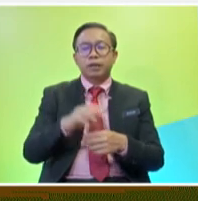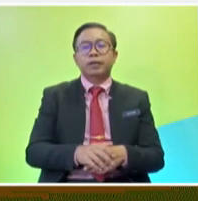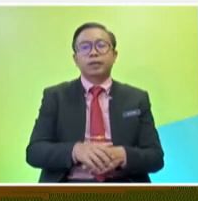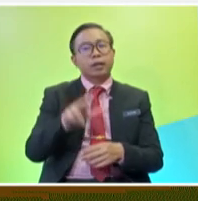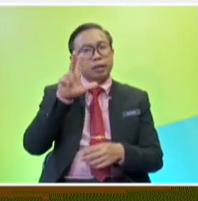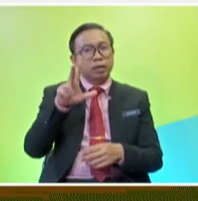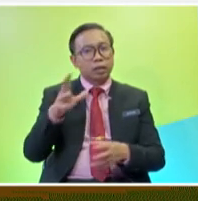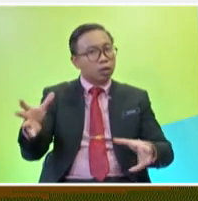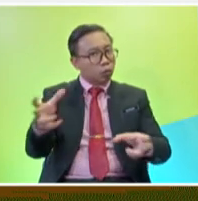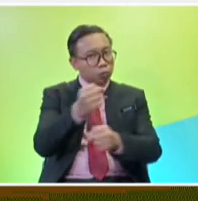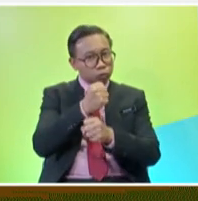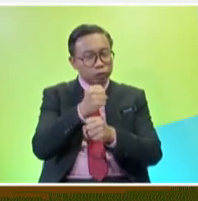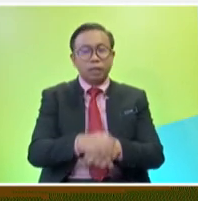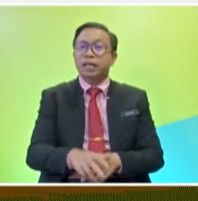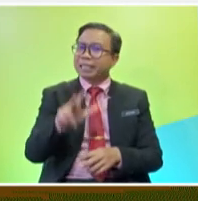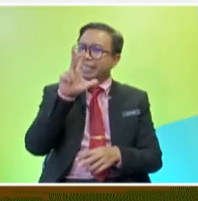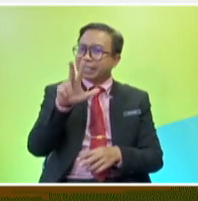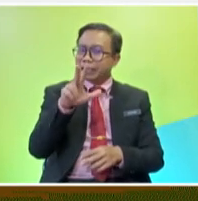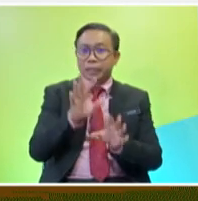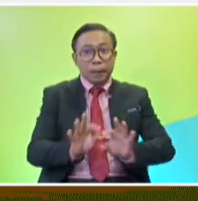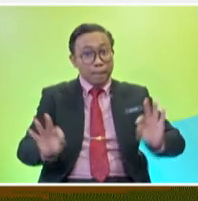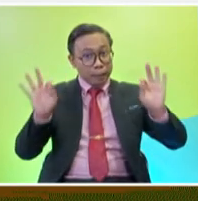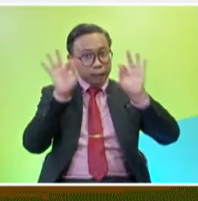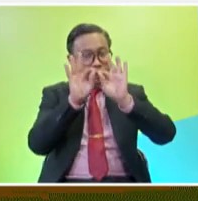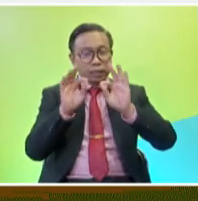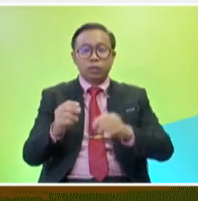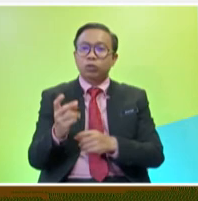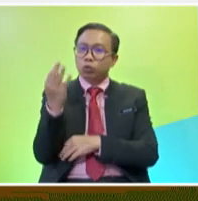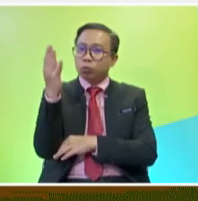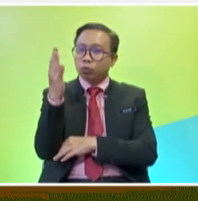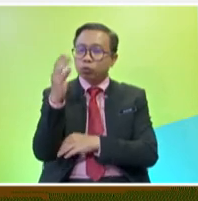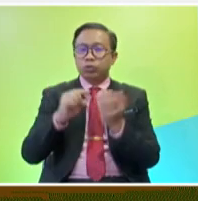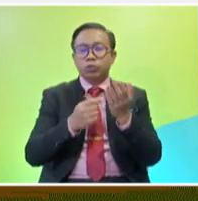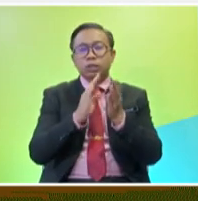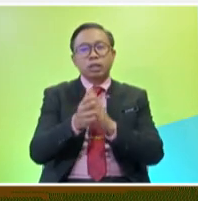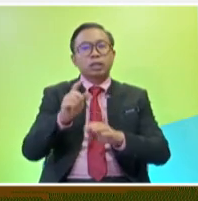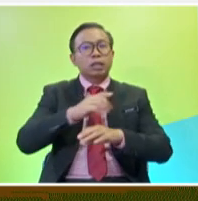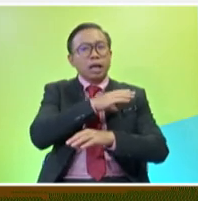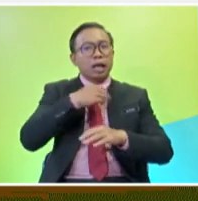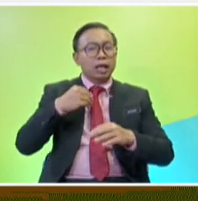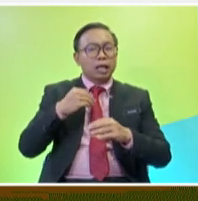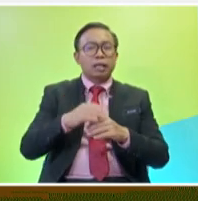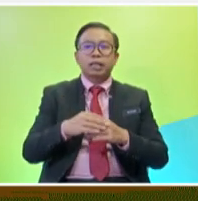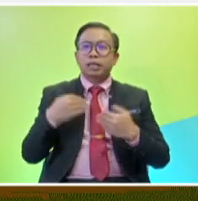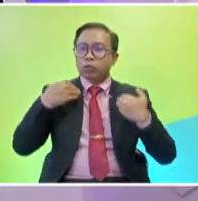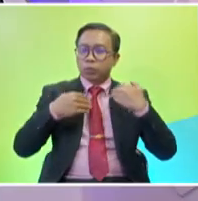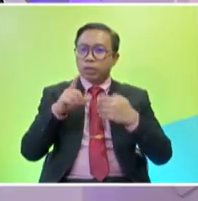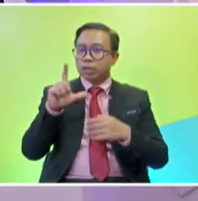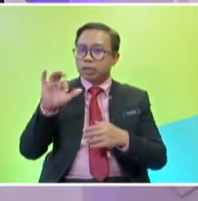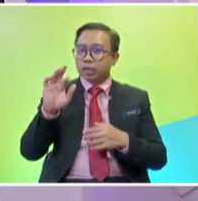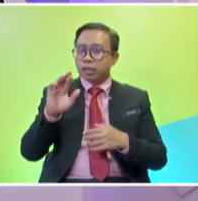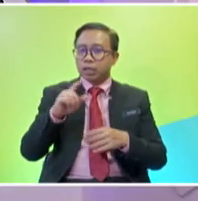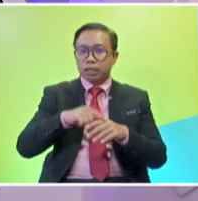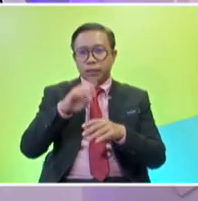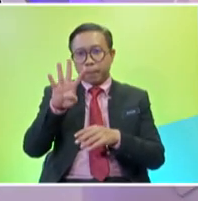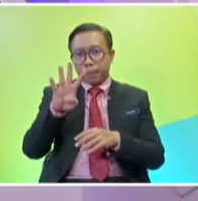merumuskan sekurang-kurangnya Tiga Kepentingan tumbuh-tumbuhan sudah jadi dah hidup kalian di empat kawasan empat kawasan di mana